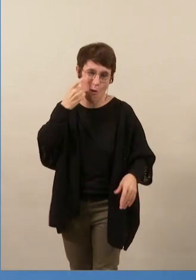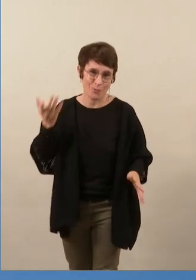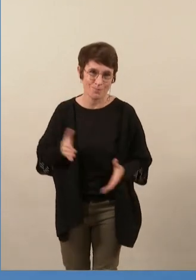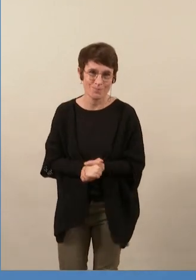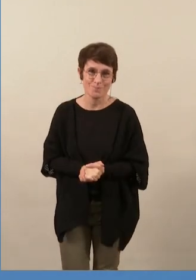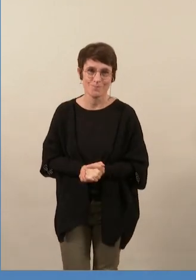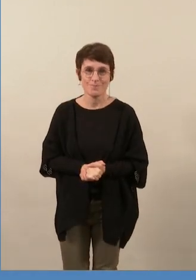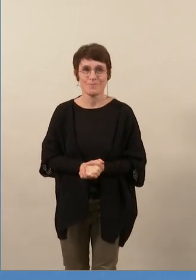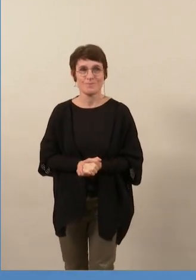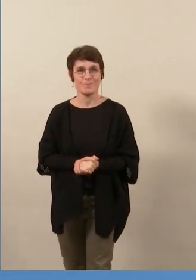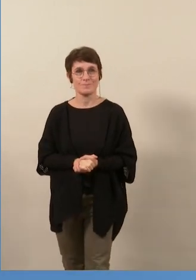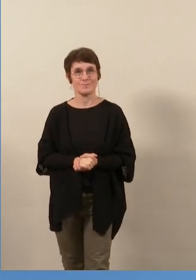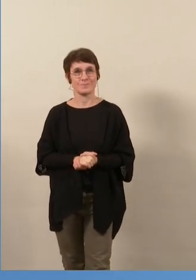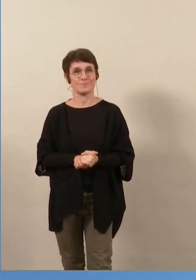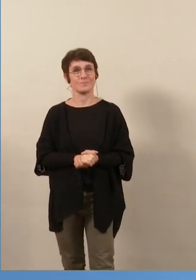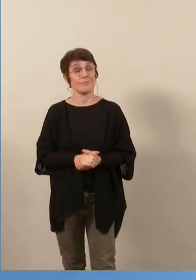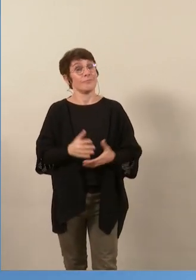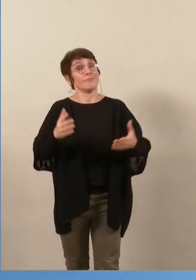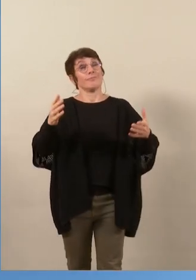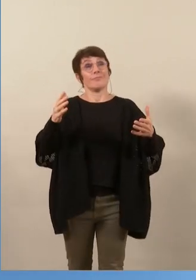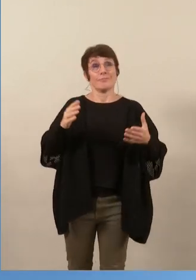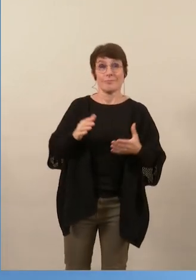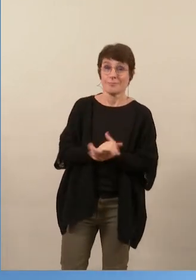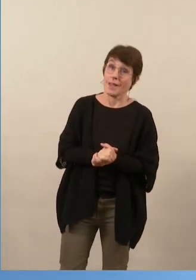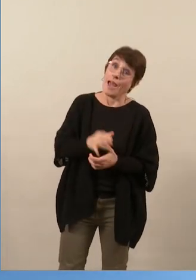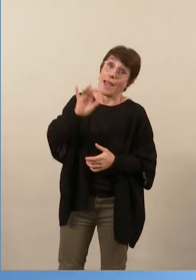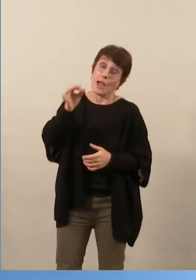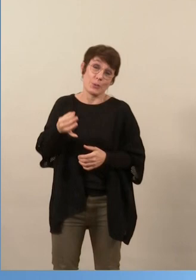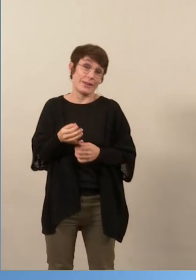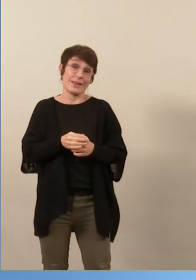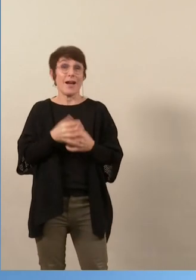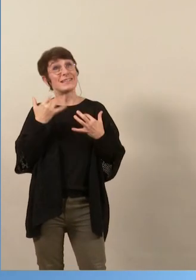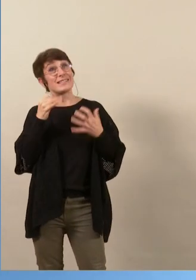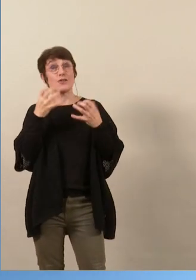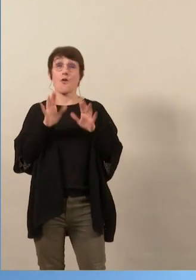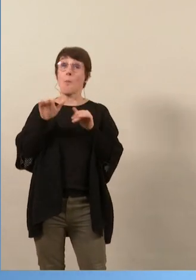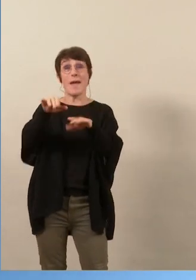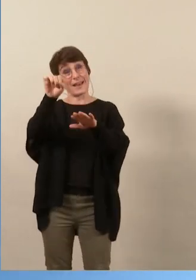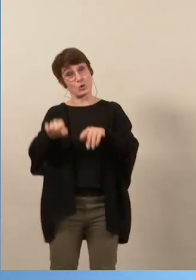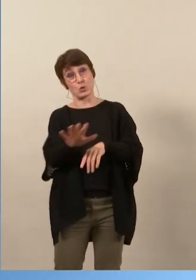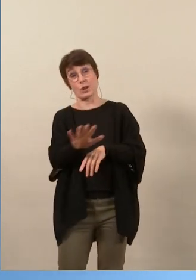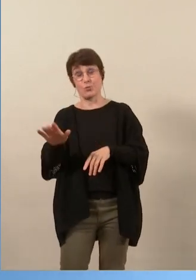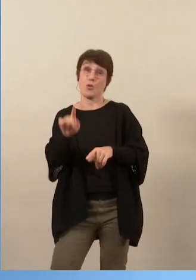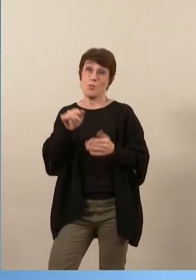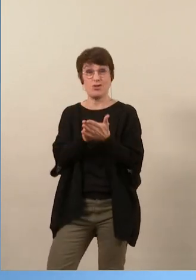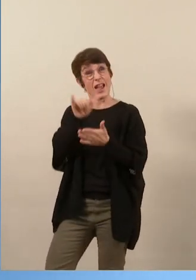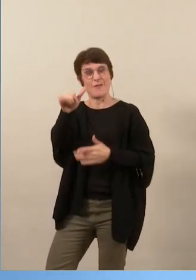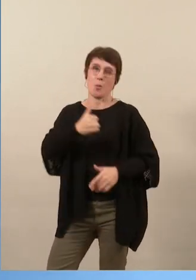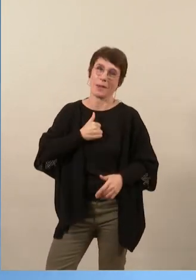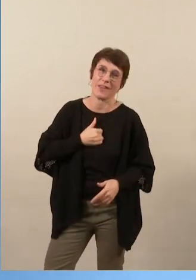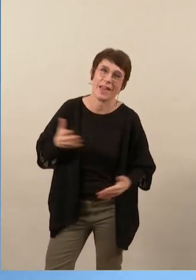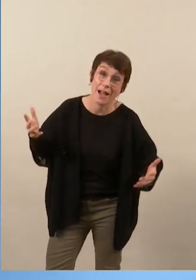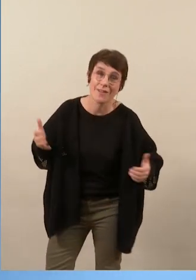partagé c'est ça on peut pas descendre sur la côte sans avion privé euh nous avons d'autres questions